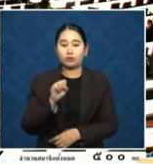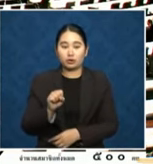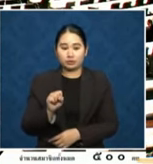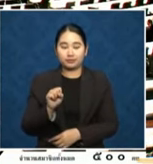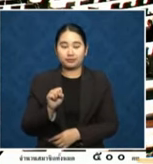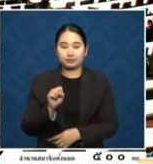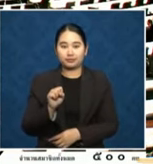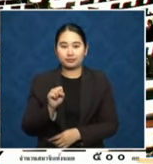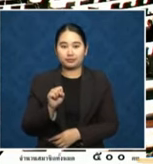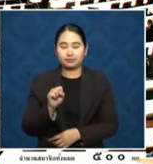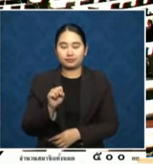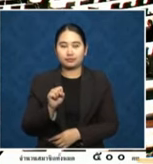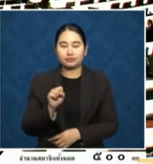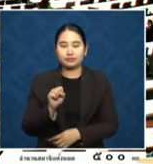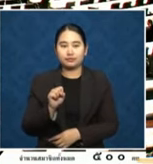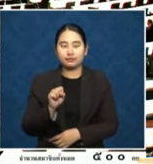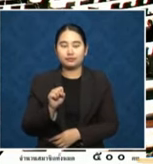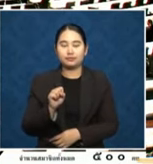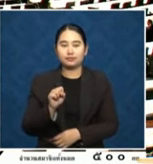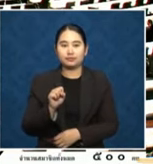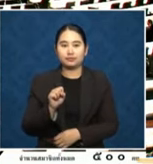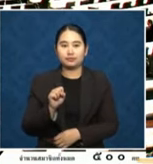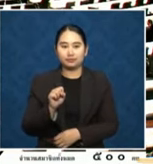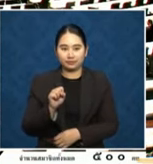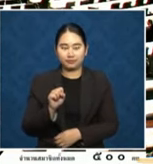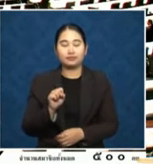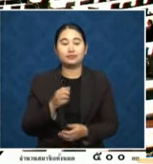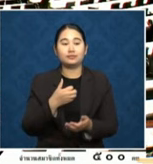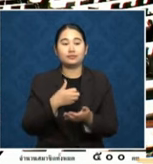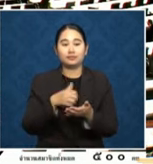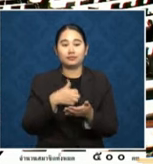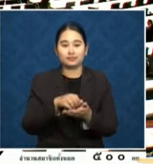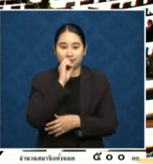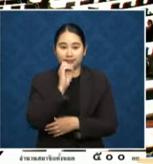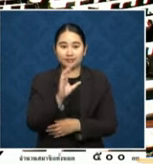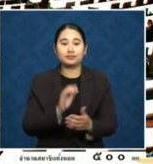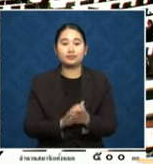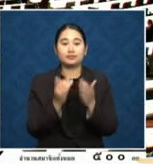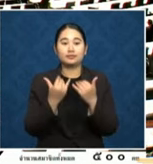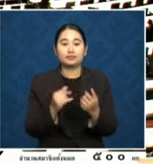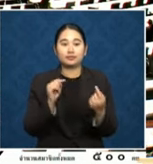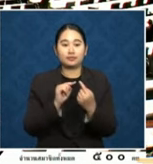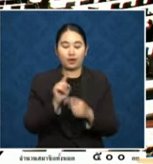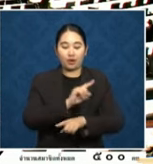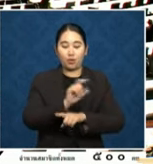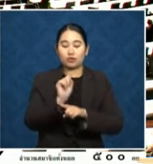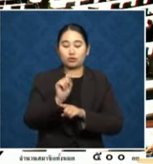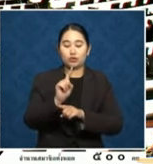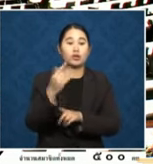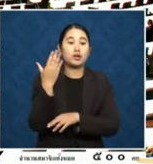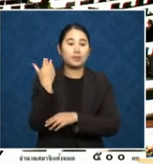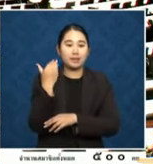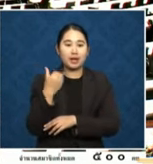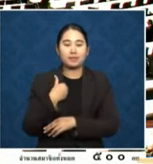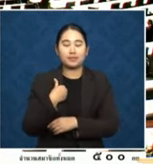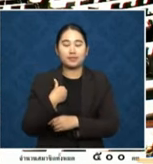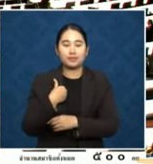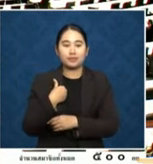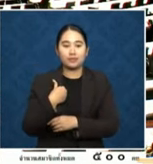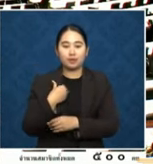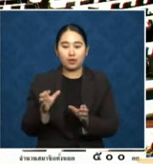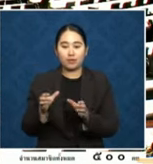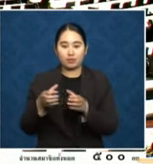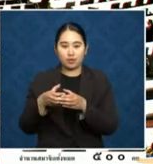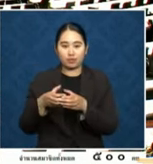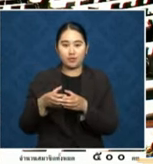1อำเภอเมืองและอำเภอยิ่งงอครับท่านประธานครับท่านประธานครับเมื่อวันศุกร์ที่ผ่านมากับผมได้ร่วมกับนายป